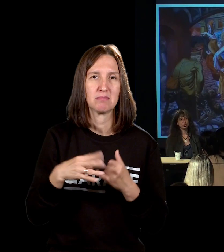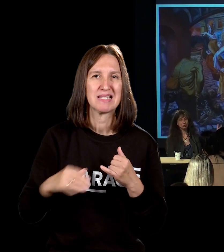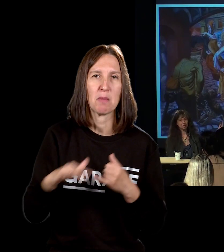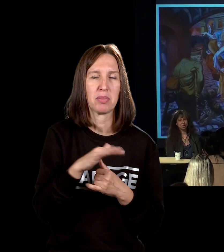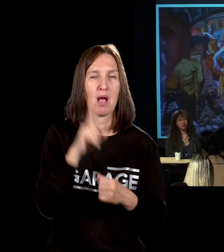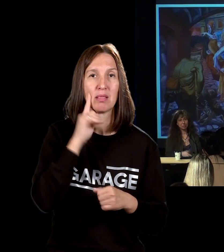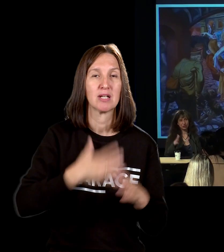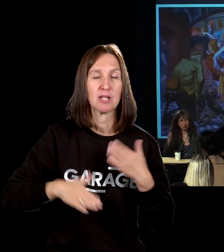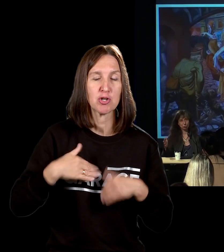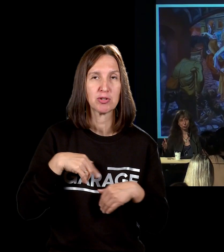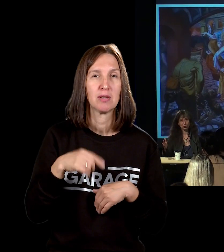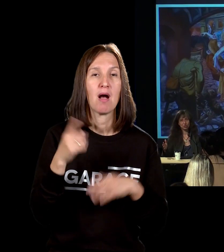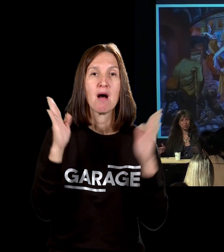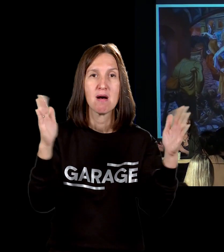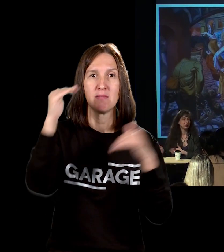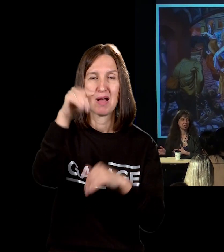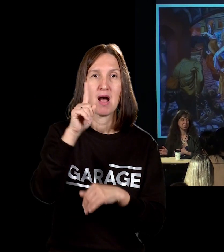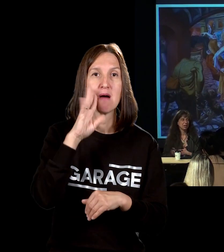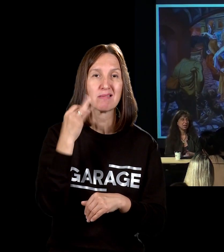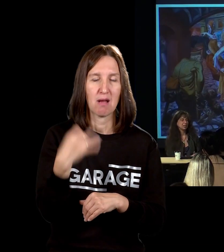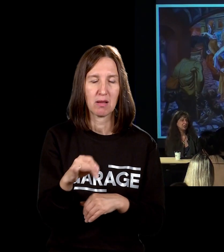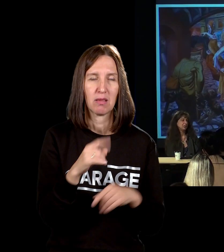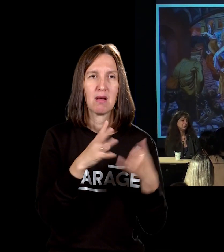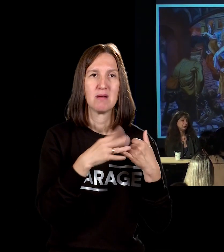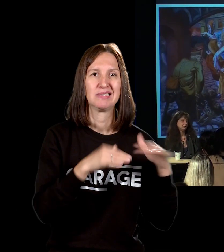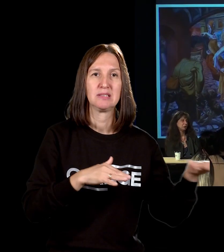триптих строится, там есть рай, там есть земной мир и там есть ад.